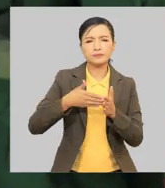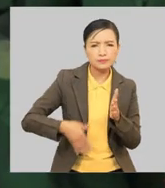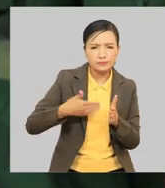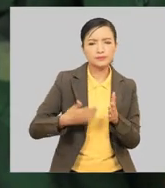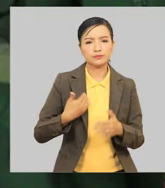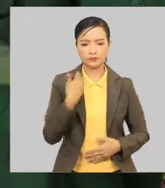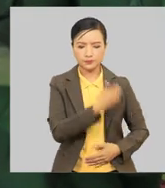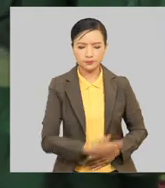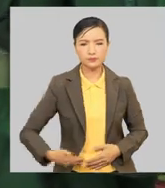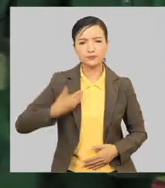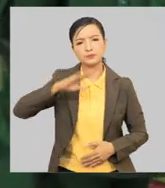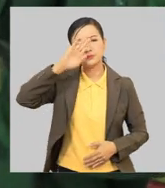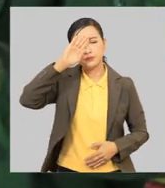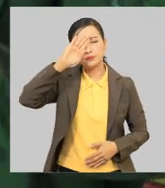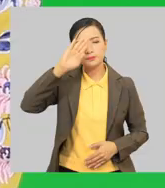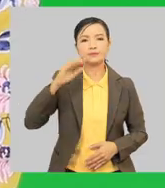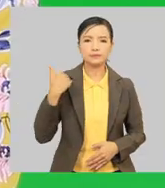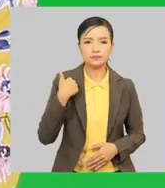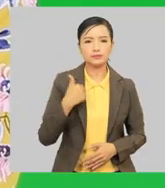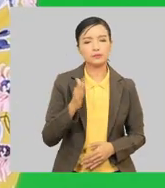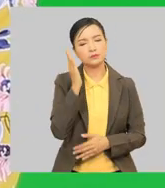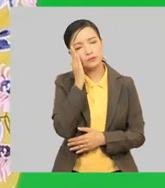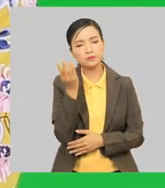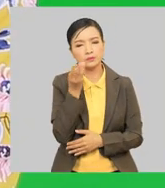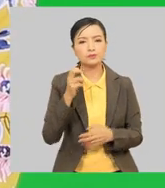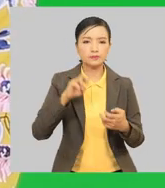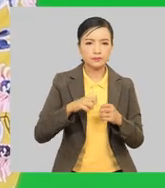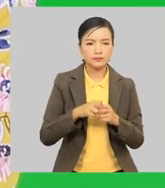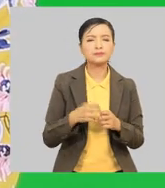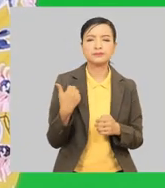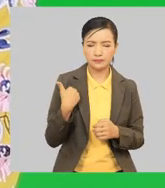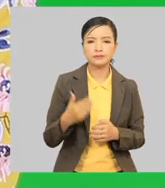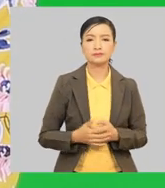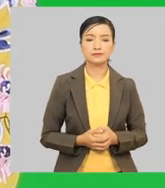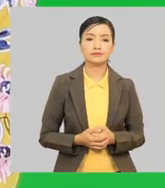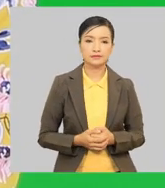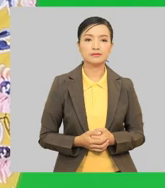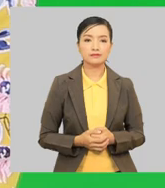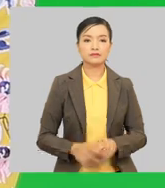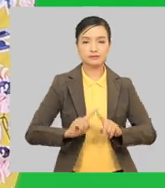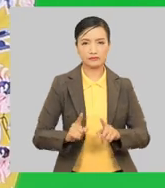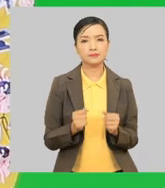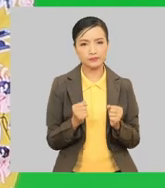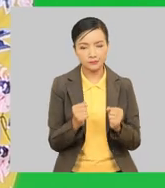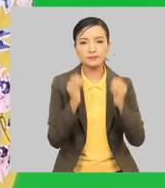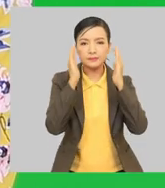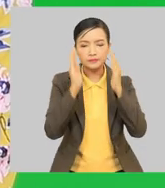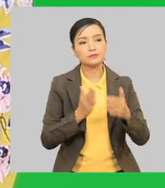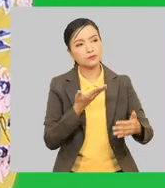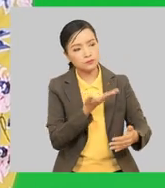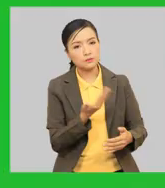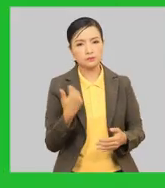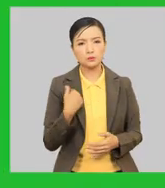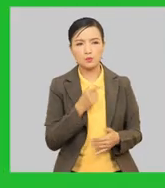แต่ว่าอาจจะมีอุปสรรคเรื่องของสภาพร่างกายที่ป่วยไม่สบายหรือว่าไหนนอนน้อยก็อาจจะมีปัญหาเยอะหน่อยแต่ว่าเราก็ได้เห็นความ